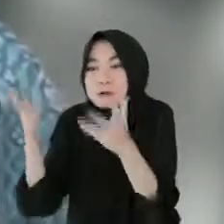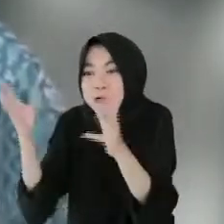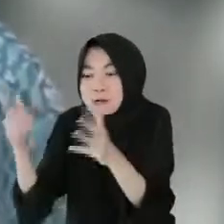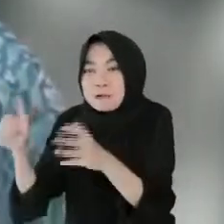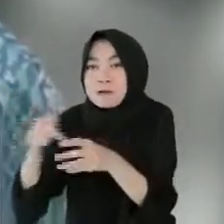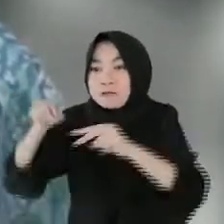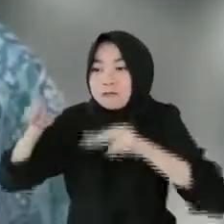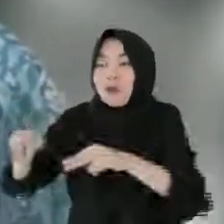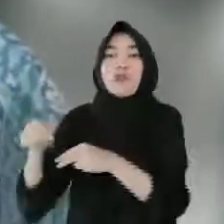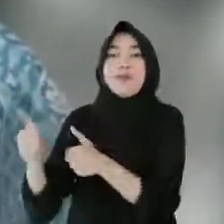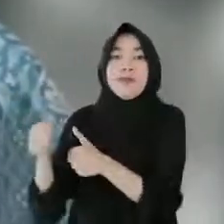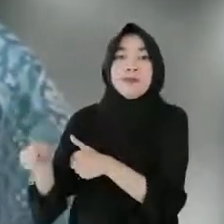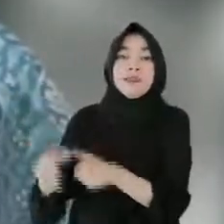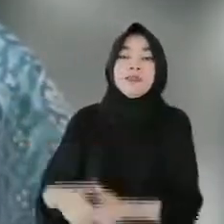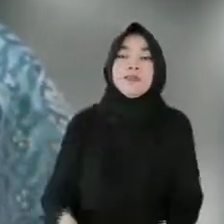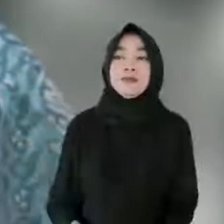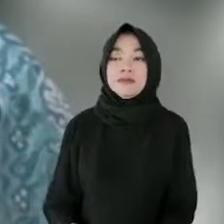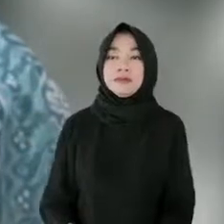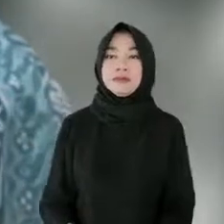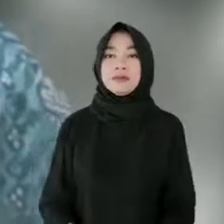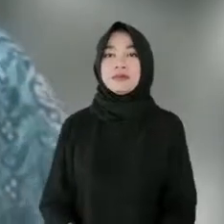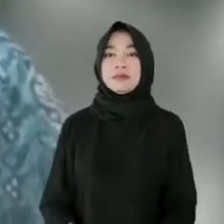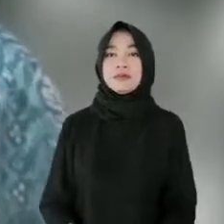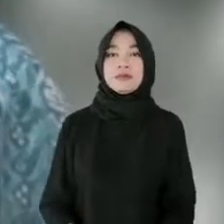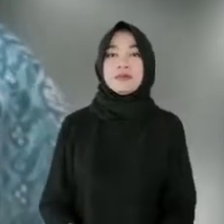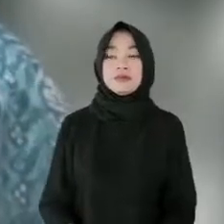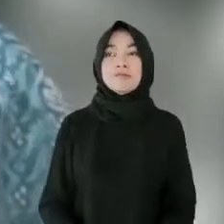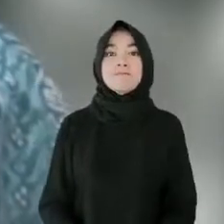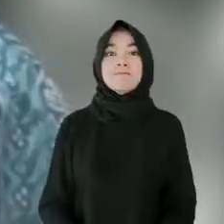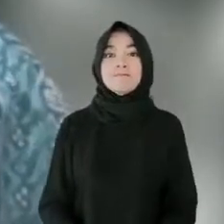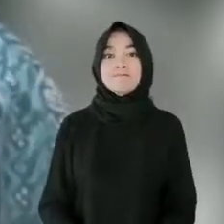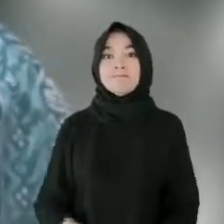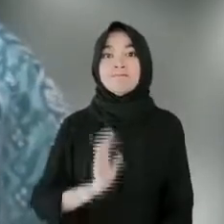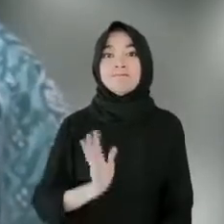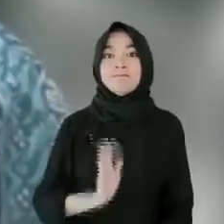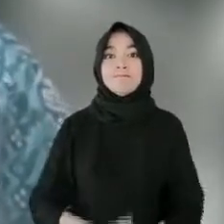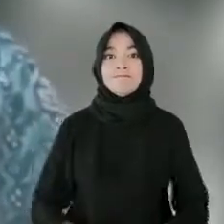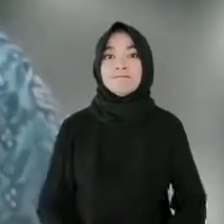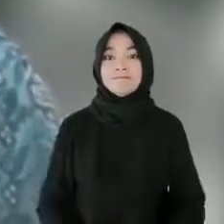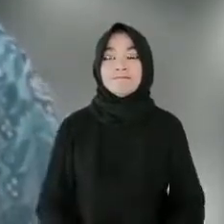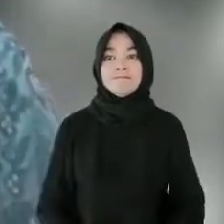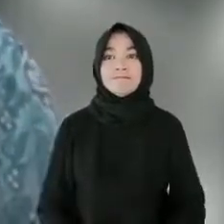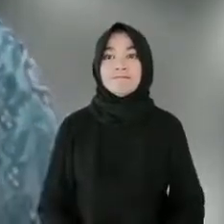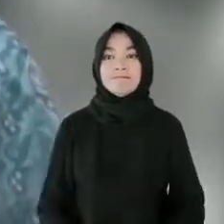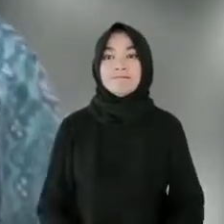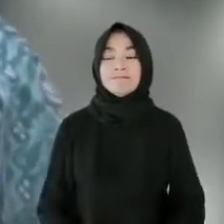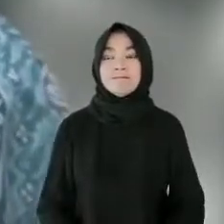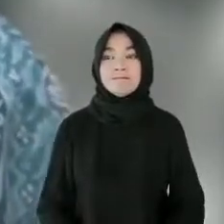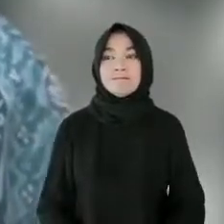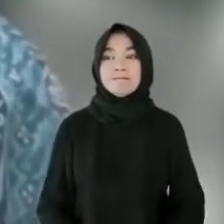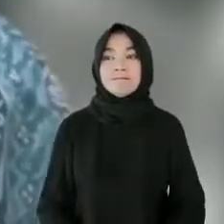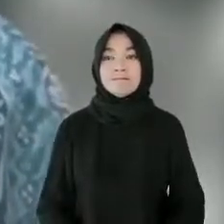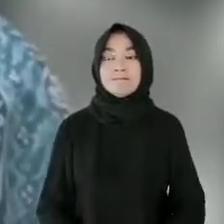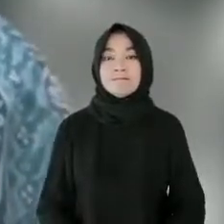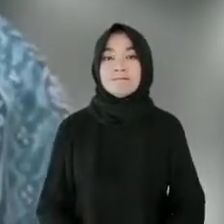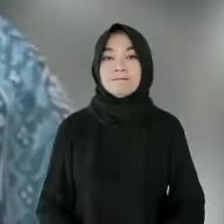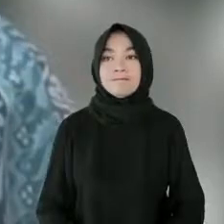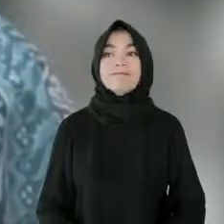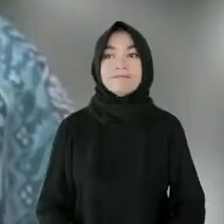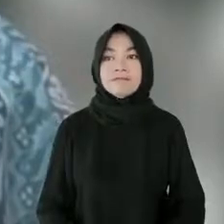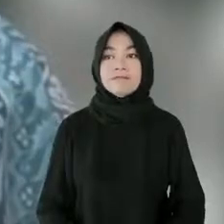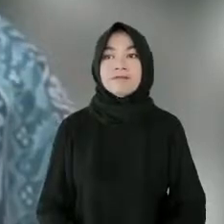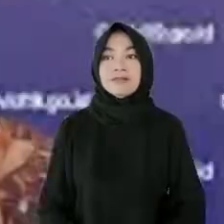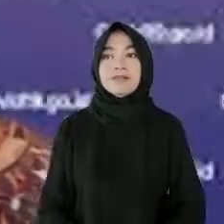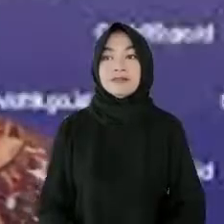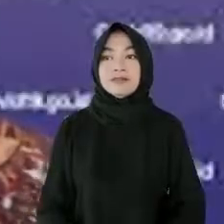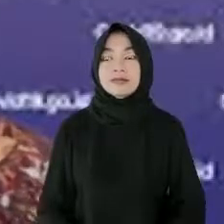Pekan Olahraga Nasional yang ada di Papua ini saya kira itu mas Iya Pak Yudi jadi Mencegah lebih baik